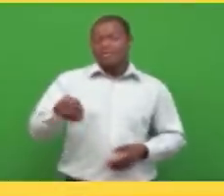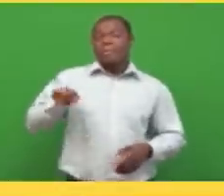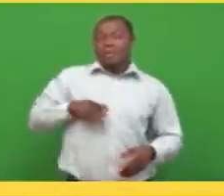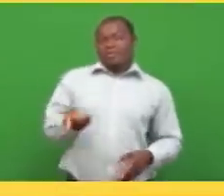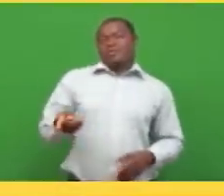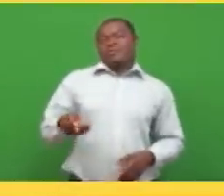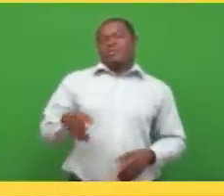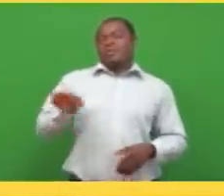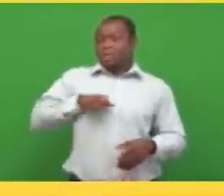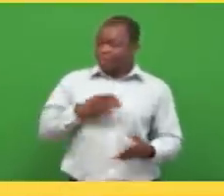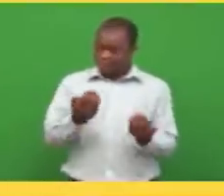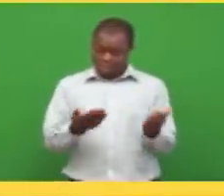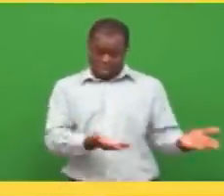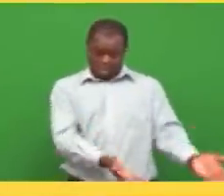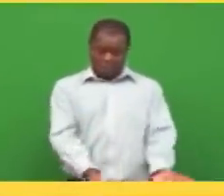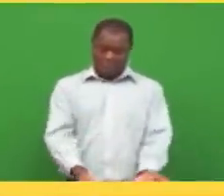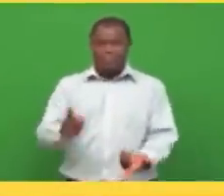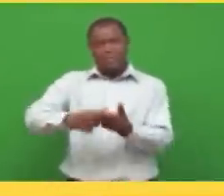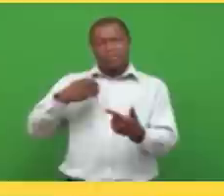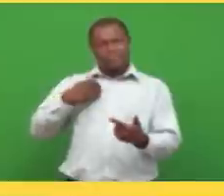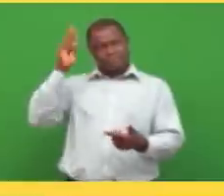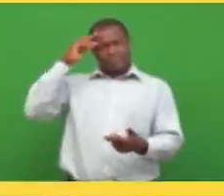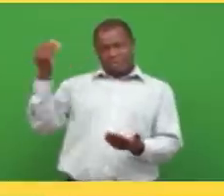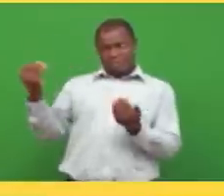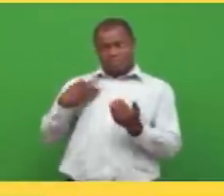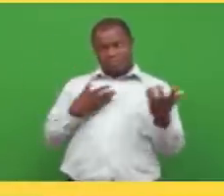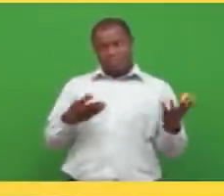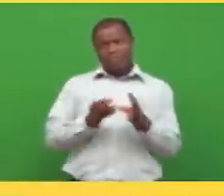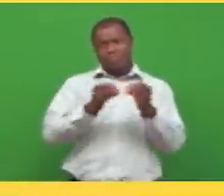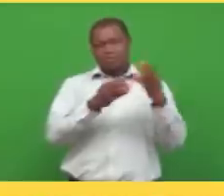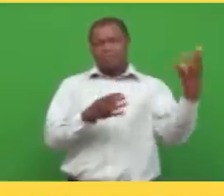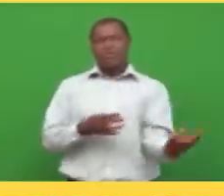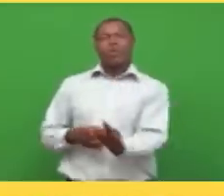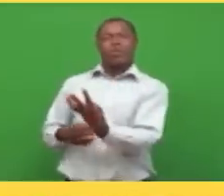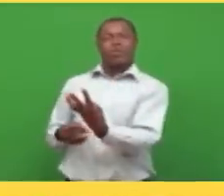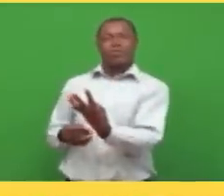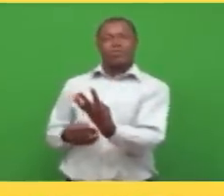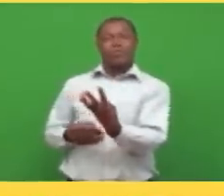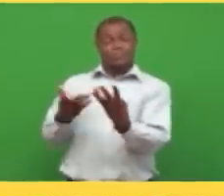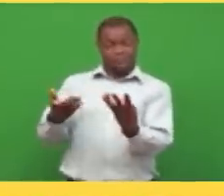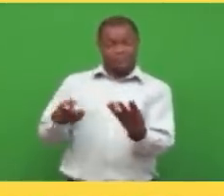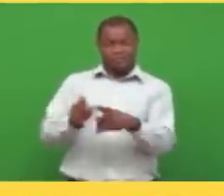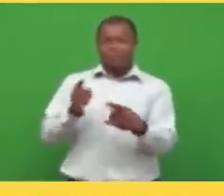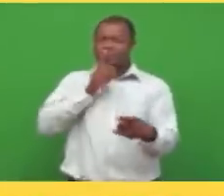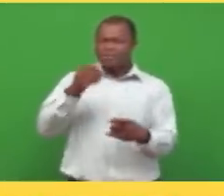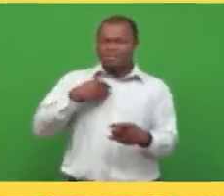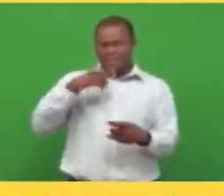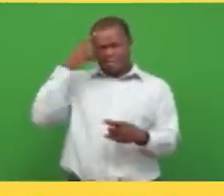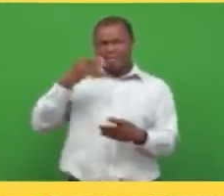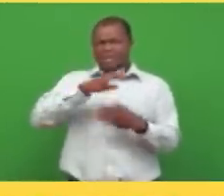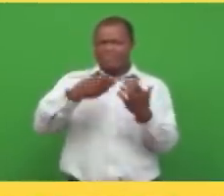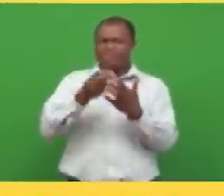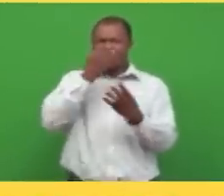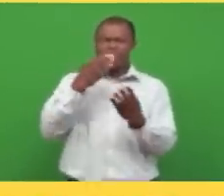vana ava. Kusanganisa navangu vaviri vaya ndepane chiti vana ava wana huya hwangu huviri huya inde chiti huri kuwana mari ne lunch